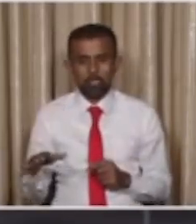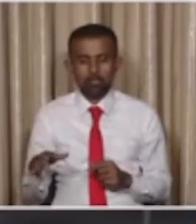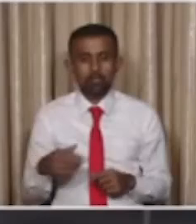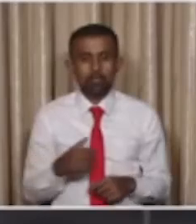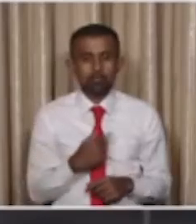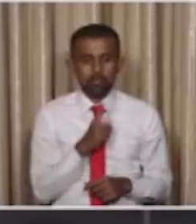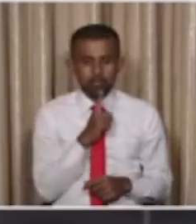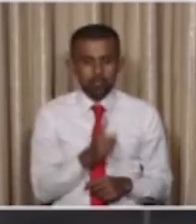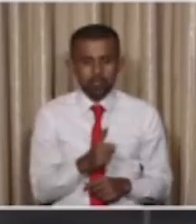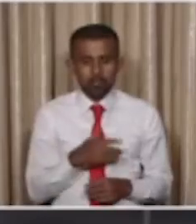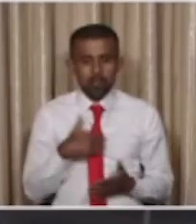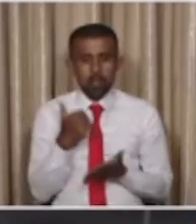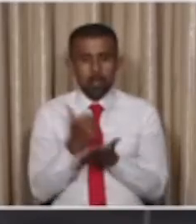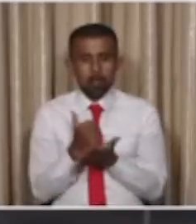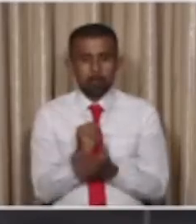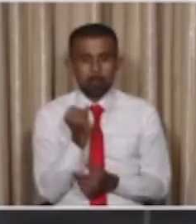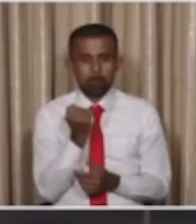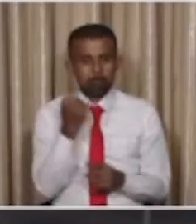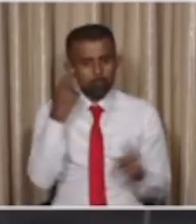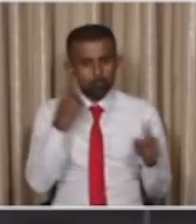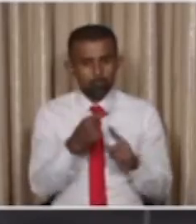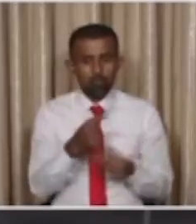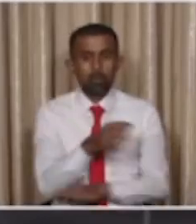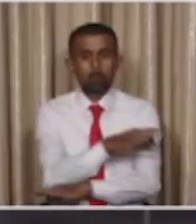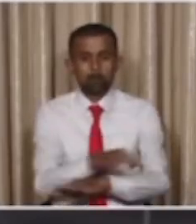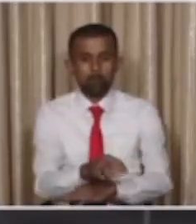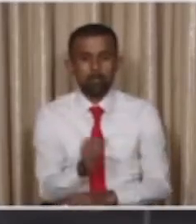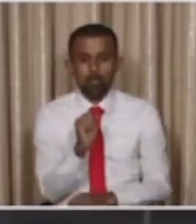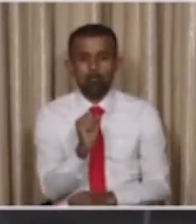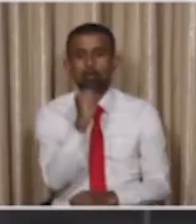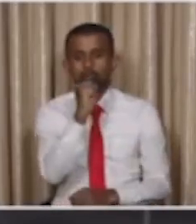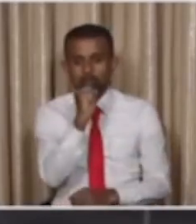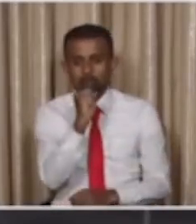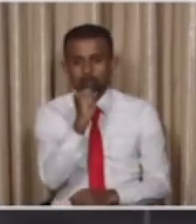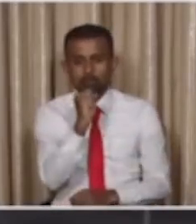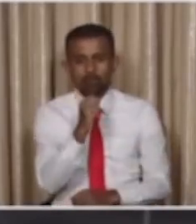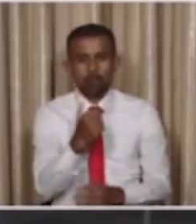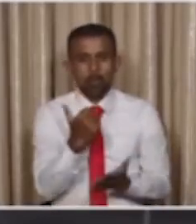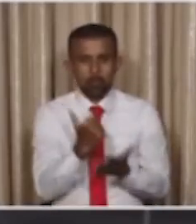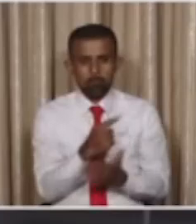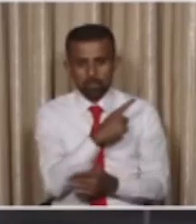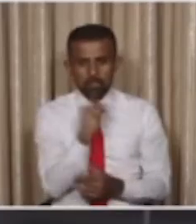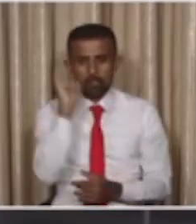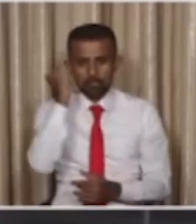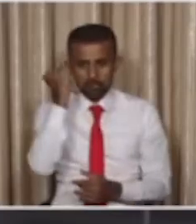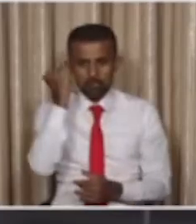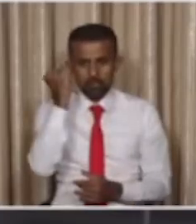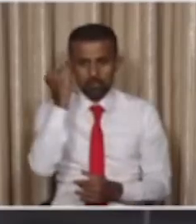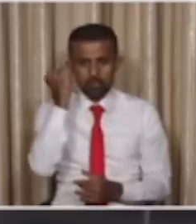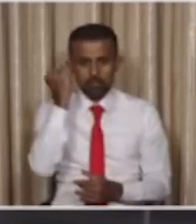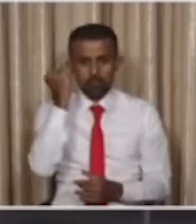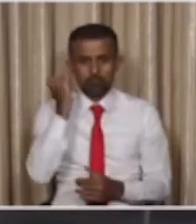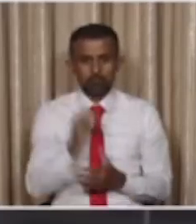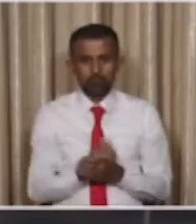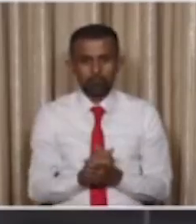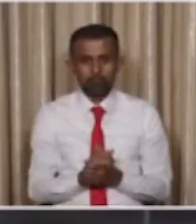කියන්නේ මහ බැංකුවේ නිලධාරීන් සම්බන්ධයෙන් ගන්න පියවර මොකක්ද? දැන් ඔය මහ බැංකුවේ දැන් ඉන්න අධිපතිවරයා